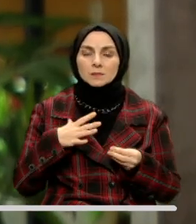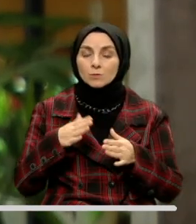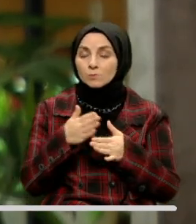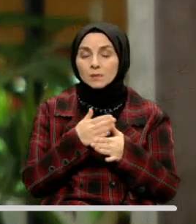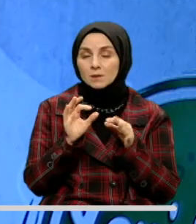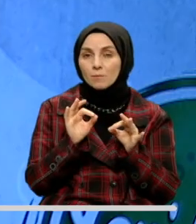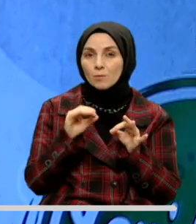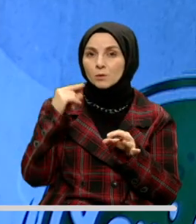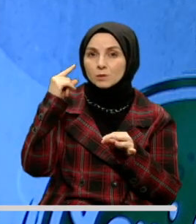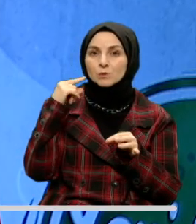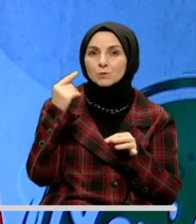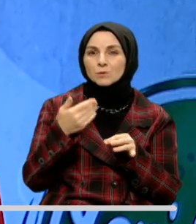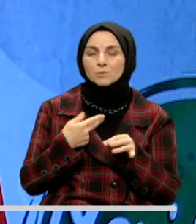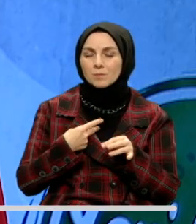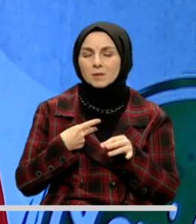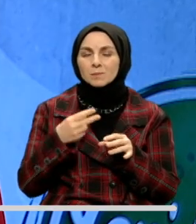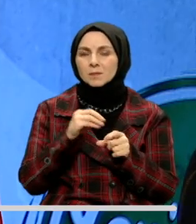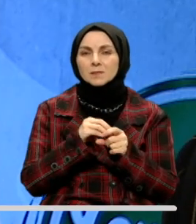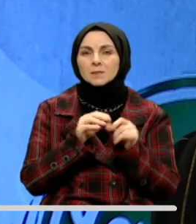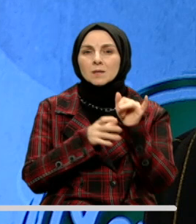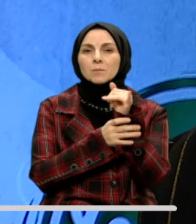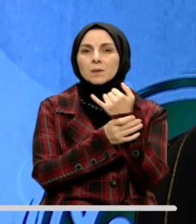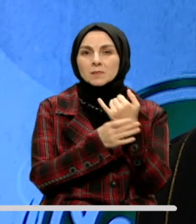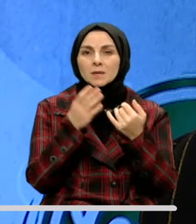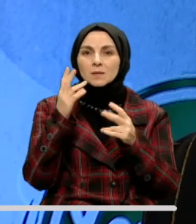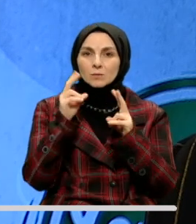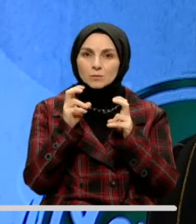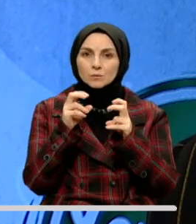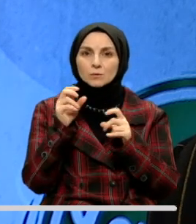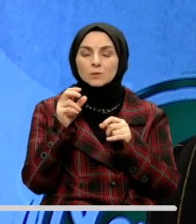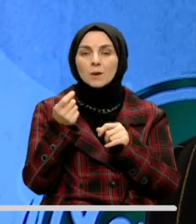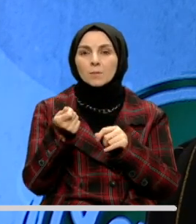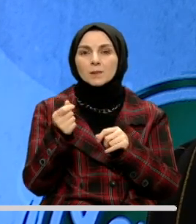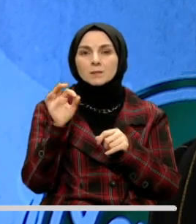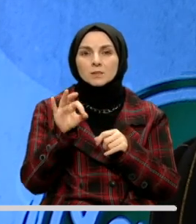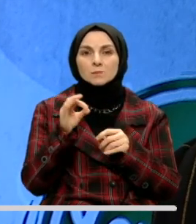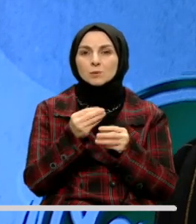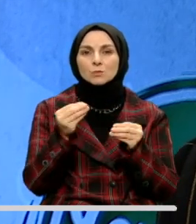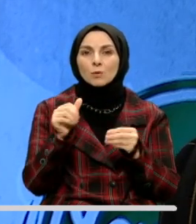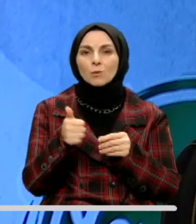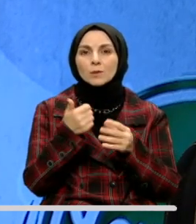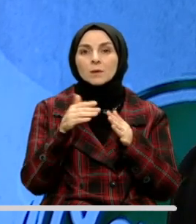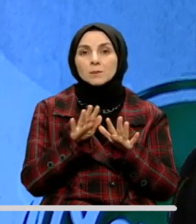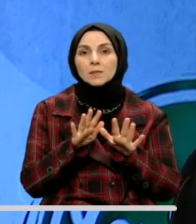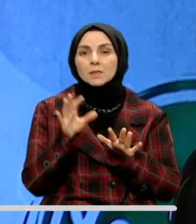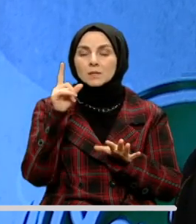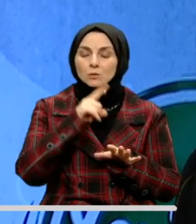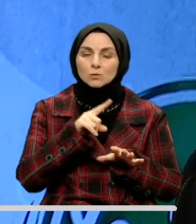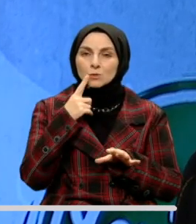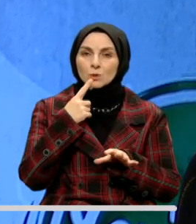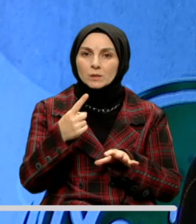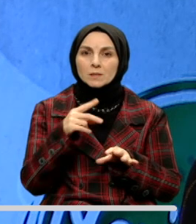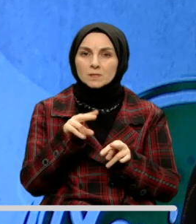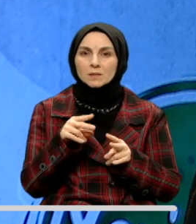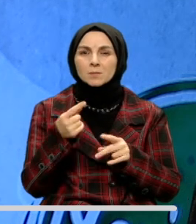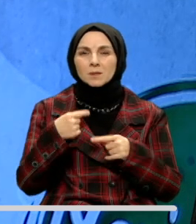düşünüyorsun? Yani benim için meslek konusunda paranın vesaire şu an çok bir önemi yok. Çünkü hani söylediğiniz gibi işte biraz